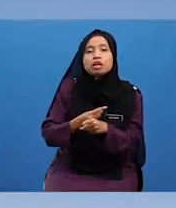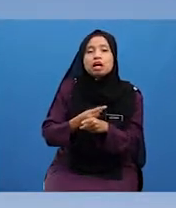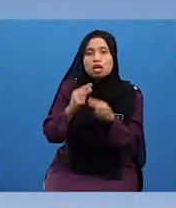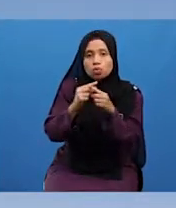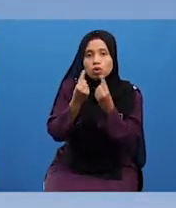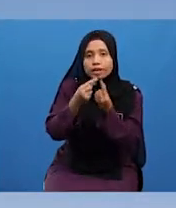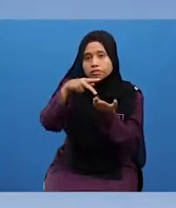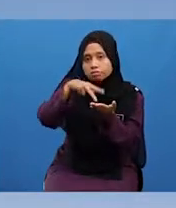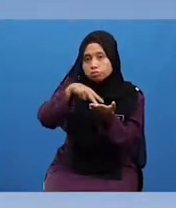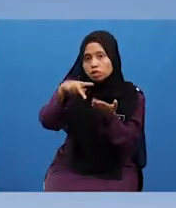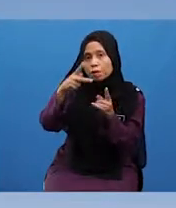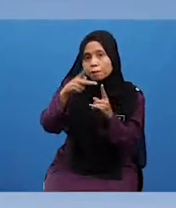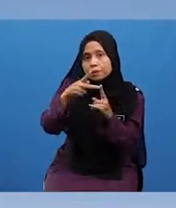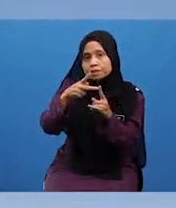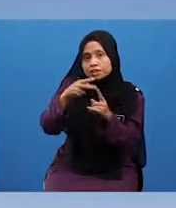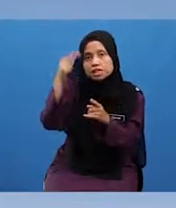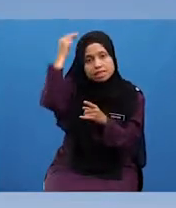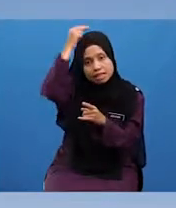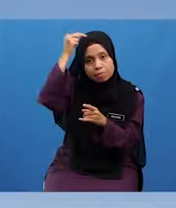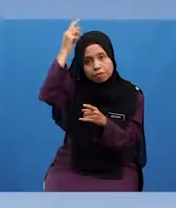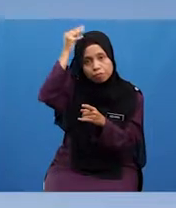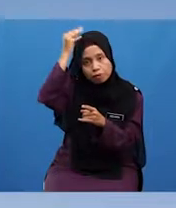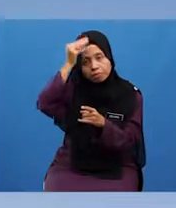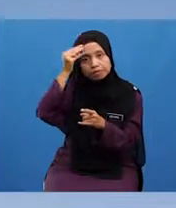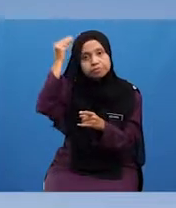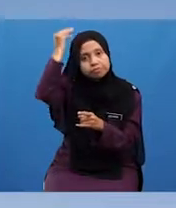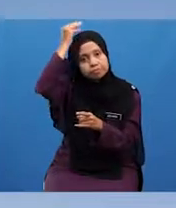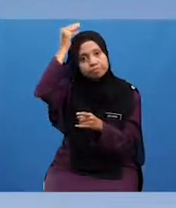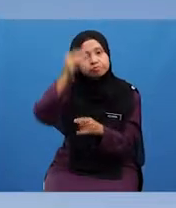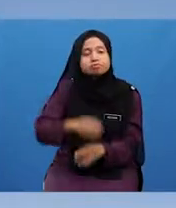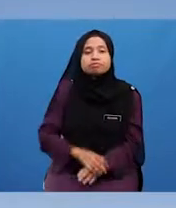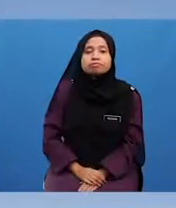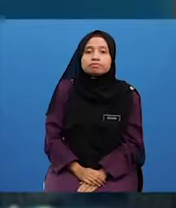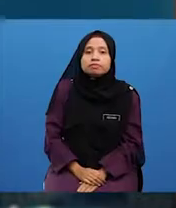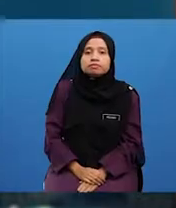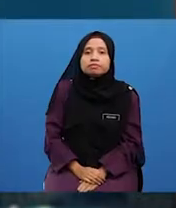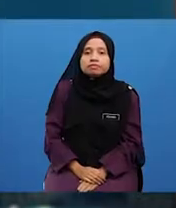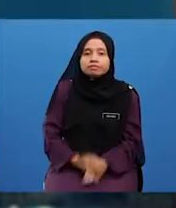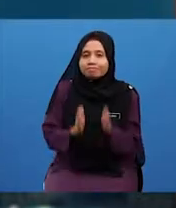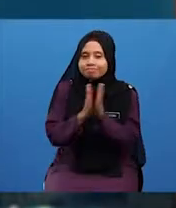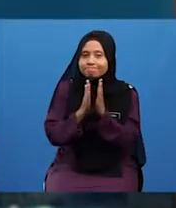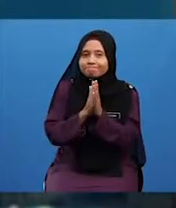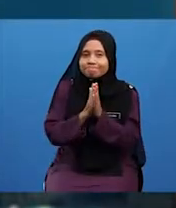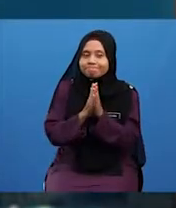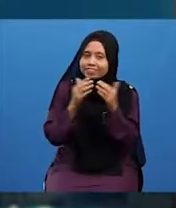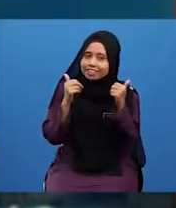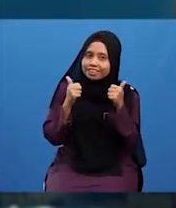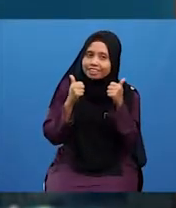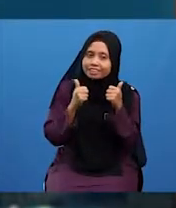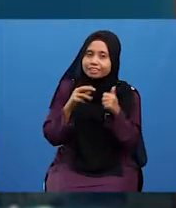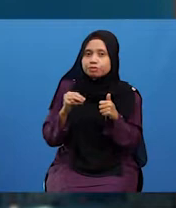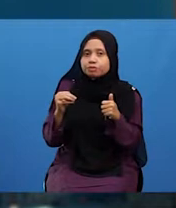diwahyukan kepada Nabi Muhammad sallallahu alaihi wasallam. Wah, hebat